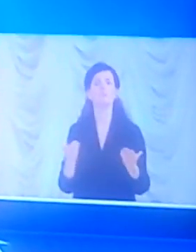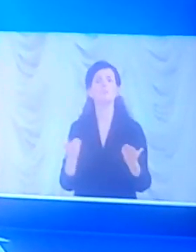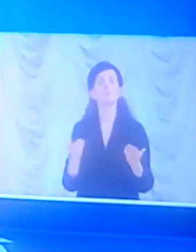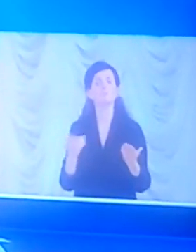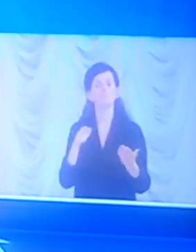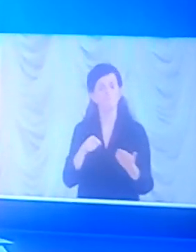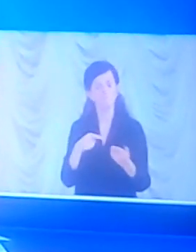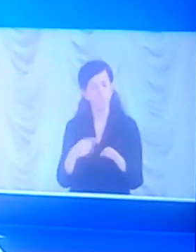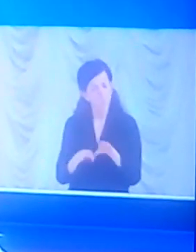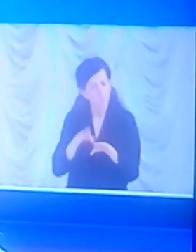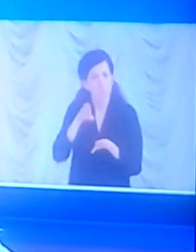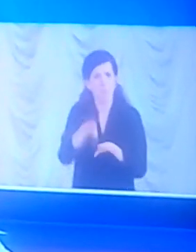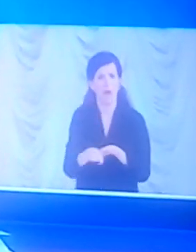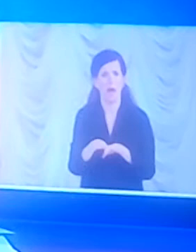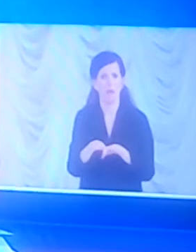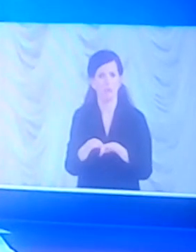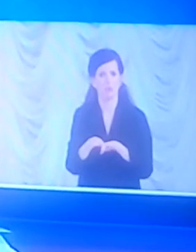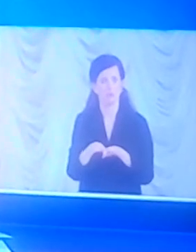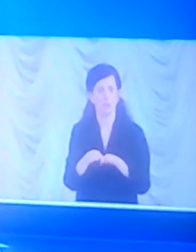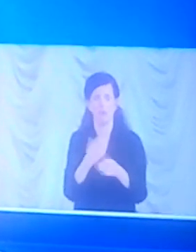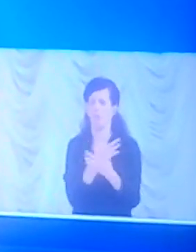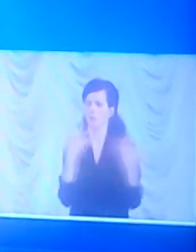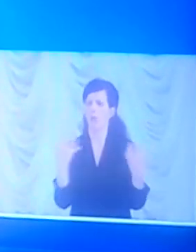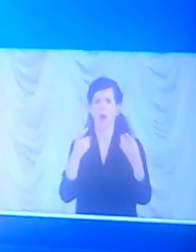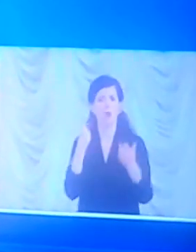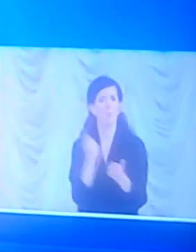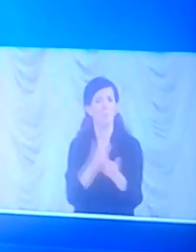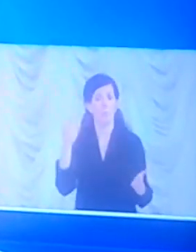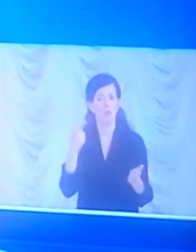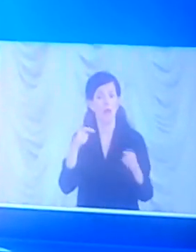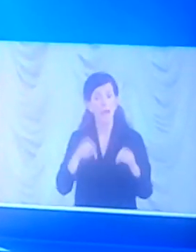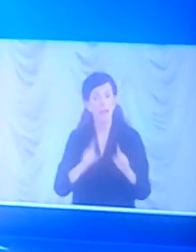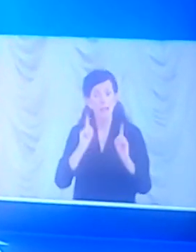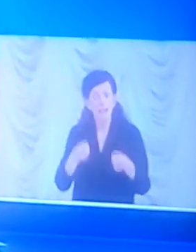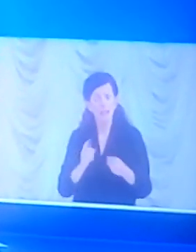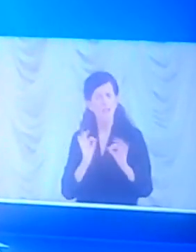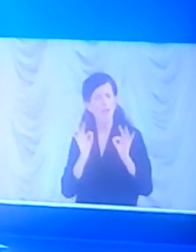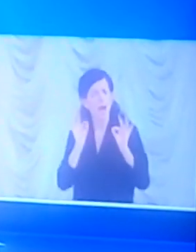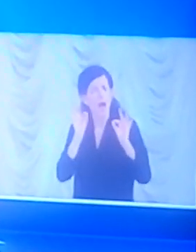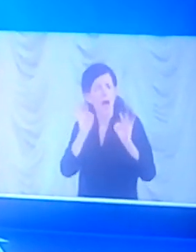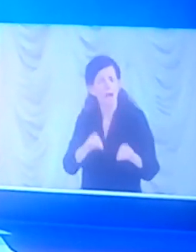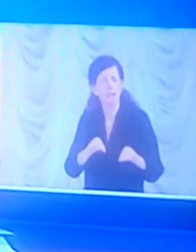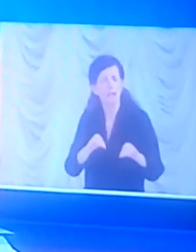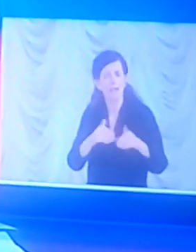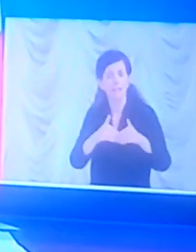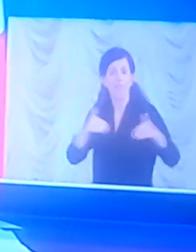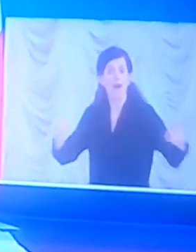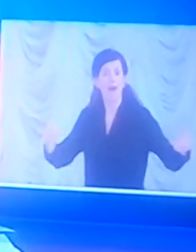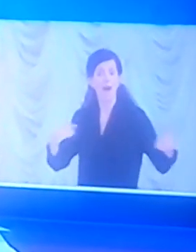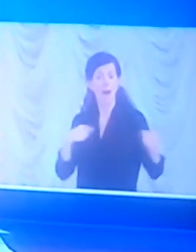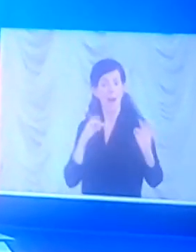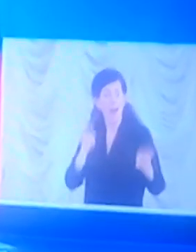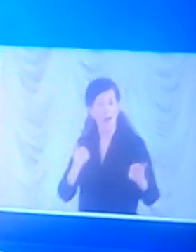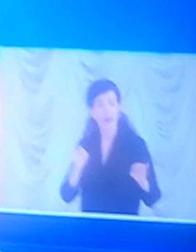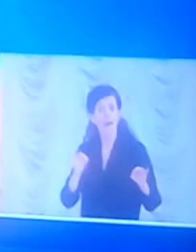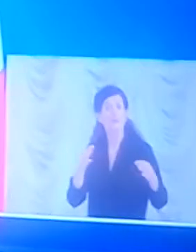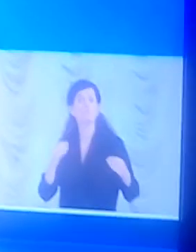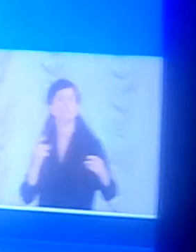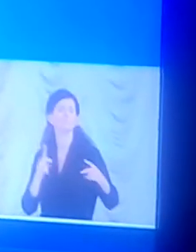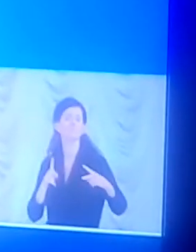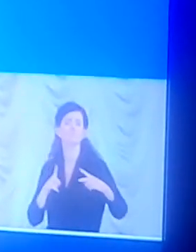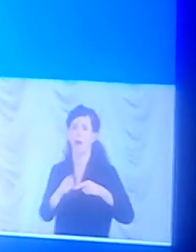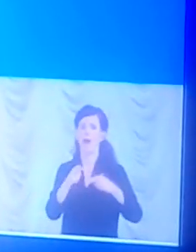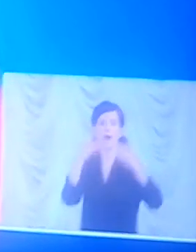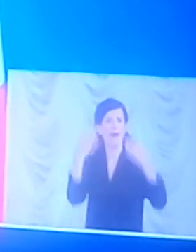importante passo avanti, adesso dobbiamo andare a traguardo, e il traguardo finale significa tradurre poi